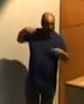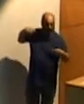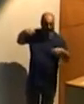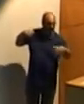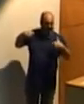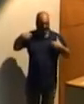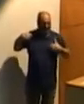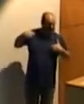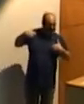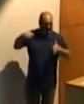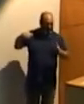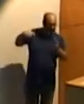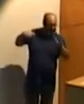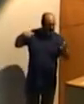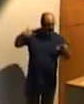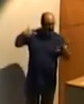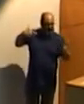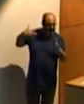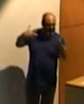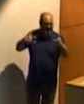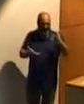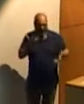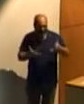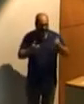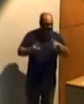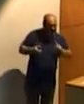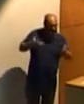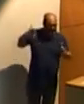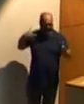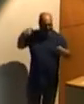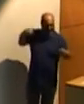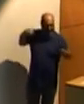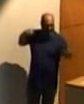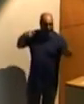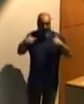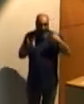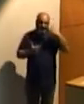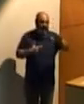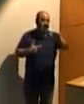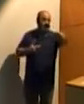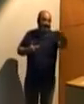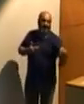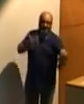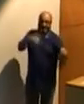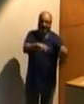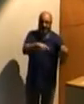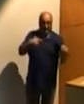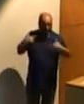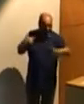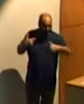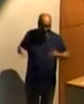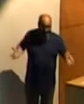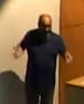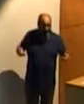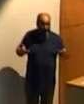nous embêtent parfois c'est à venir qui pleine d'incertitudes qu'on aimerait mieux connaître en tout cas dont on connaît la fin mais finalement ce que nous avons